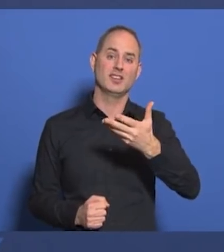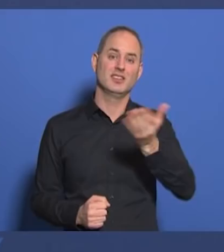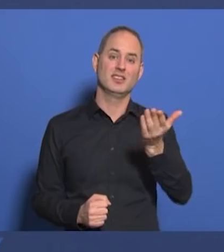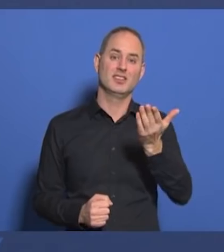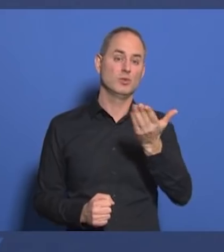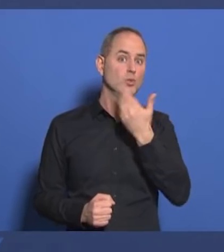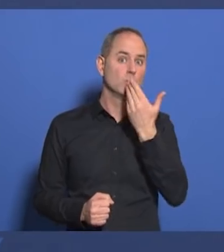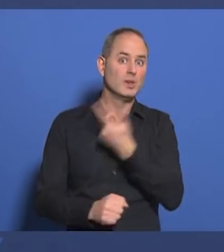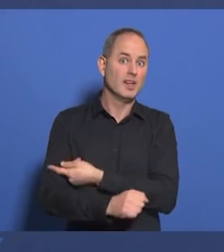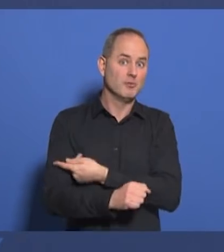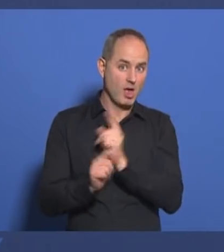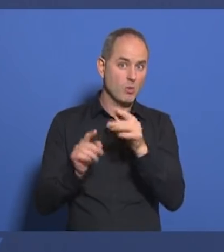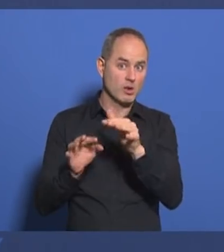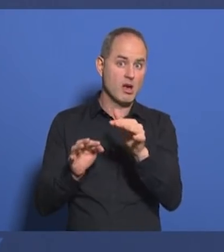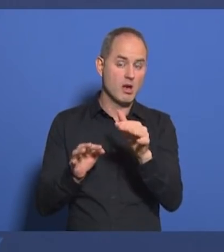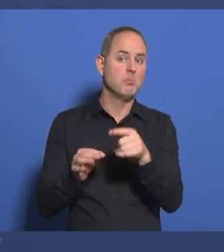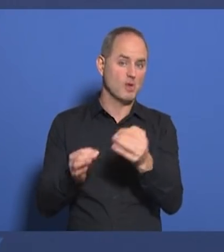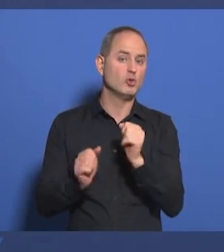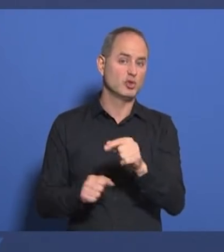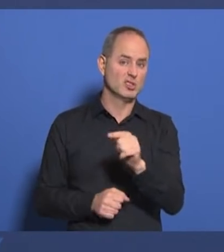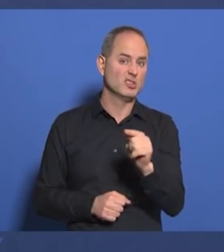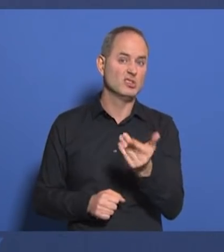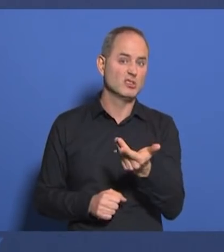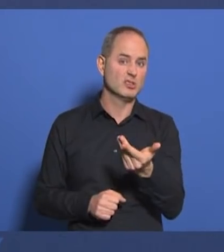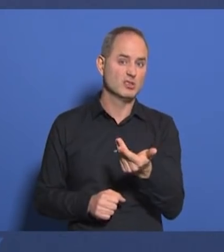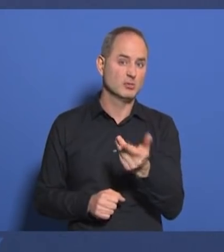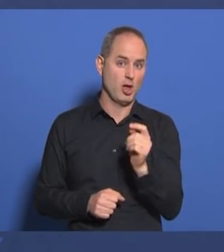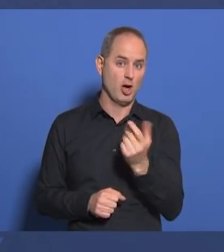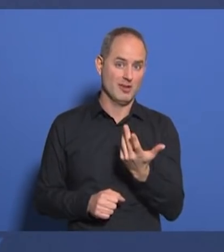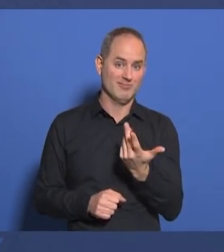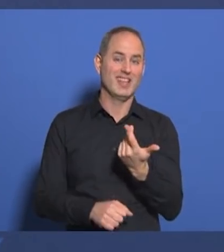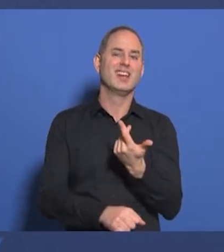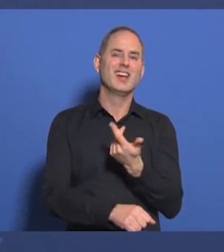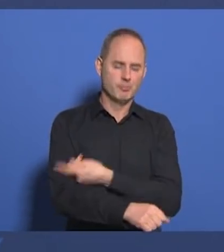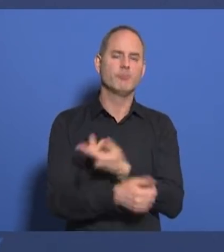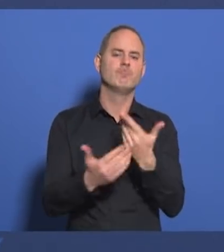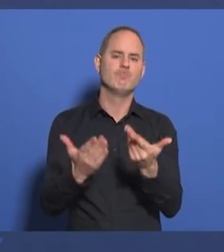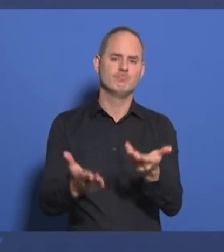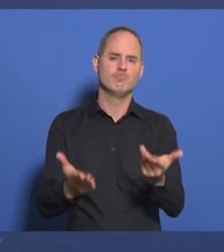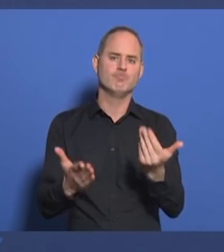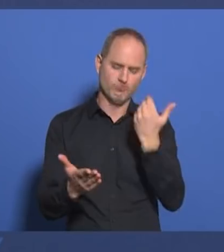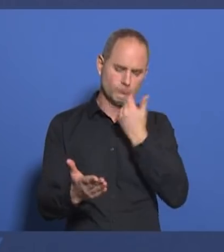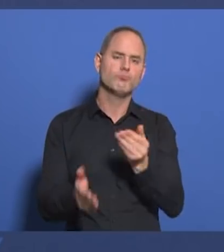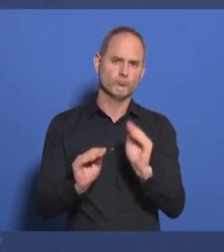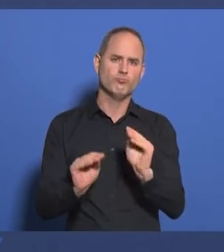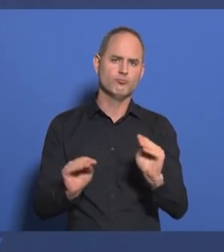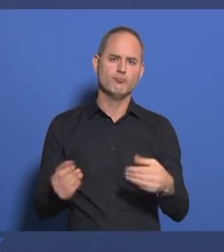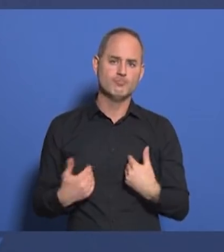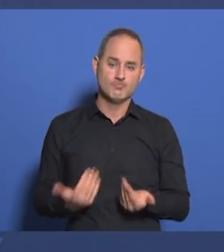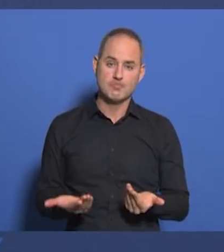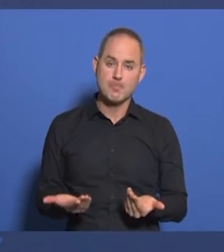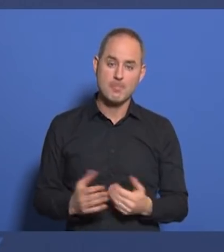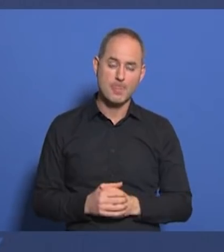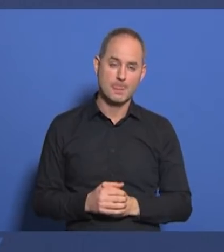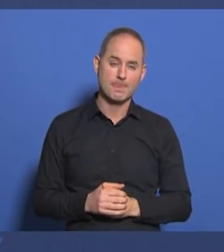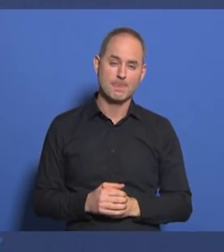Basisschutz muss weiterhin gelten, impfen, impfen, impfen. Das ist die zweite Leitplanke für die Öffnungsoptionen und für die Öffnungsschritte. Wir